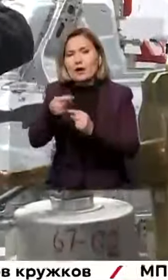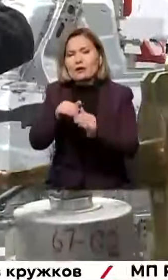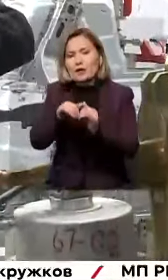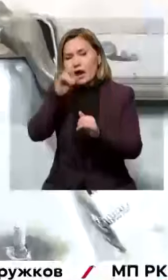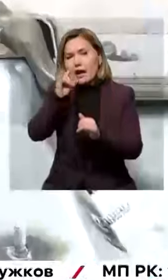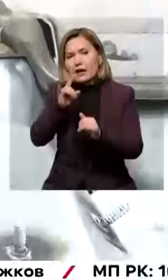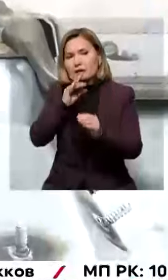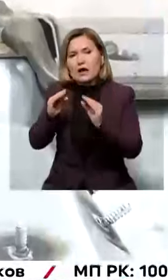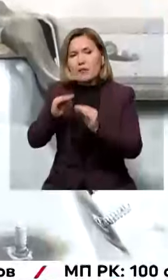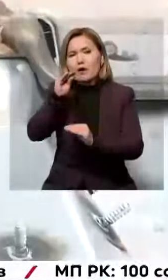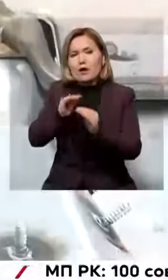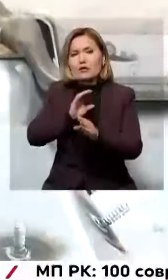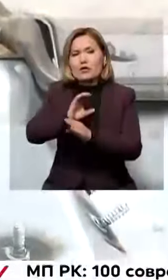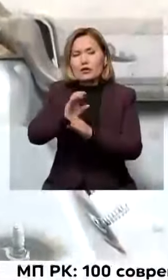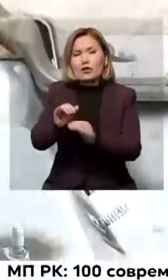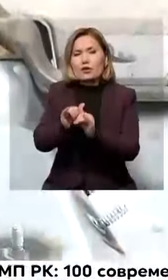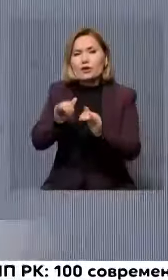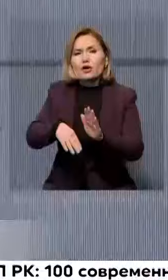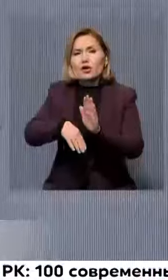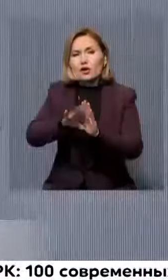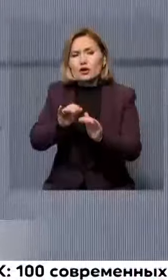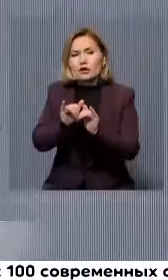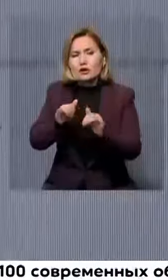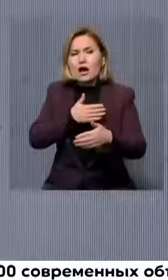отандық автоөндірістің дамуына тың серпін бермек.